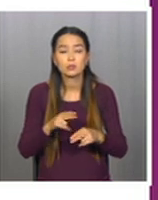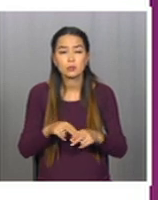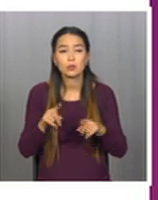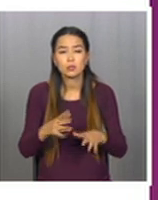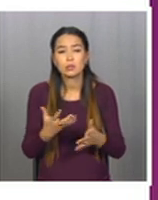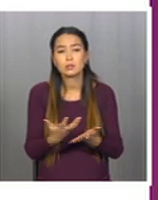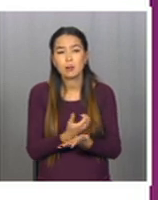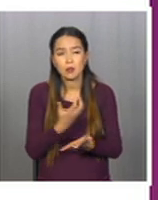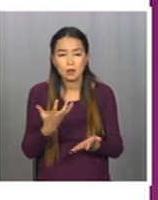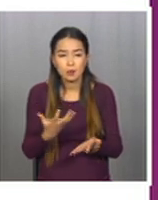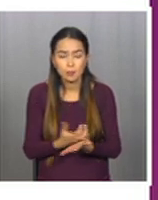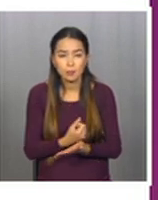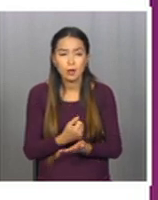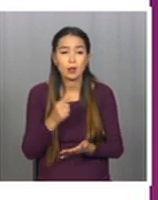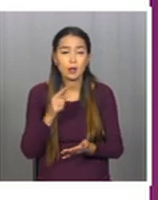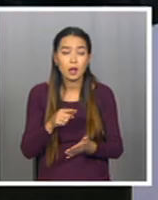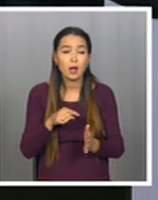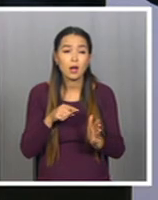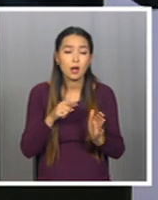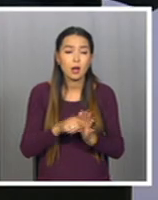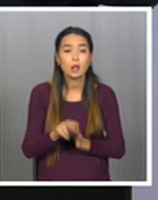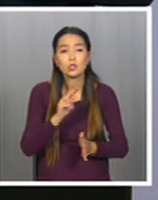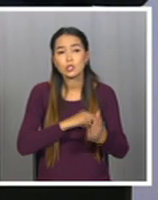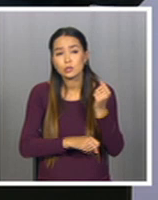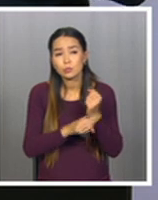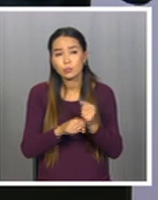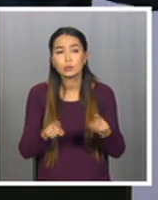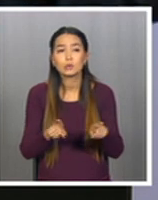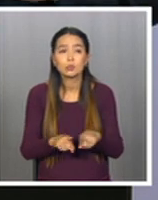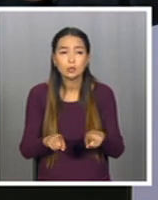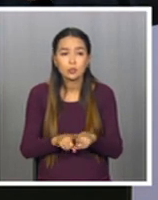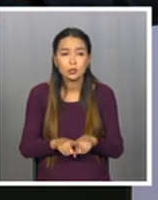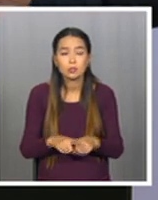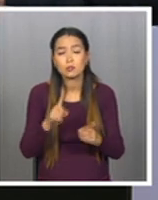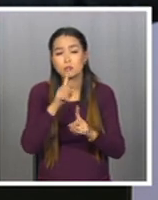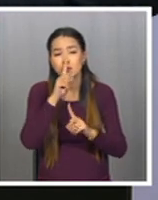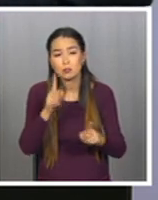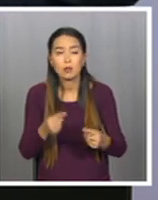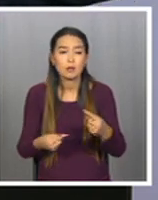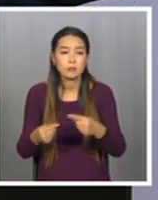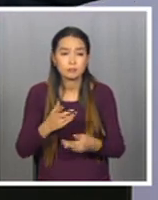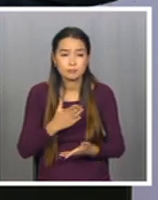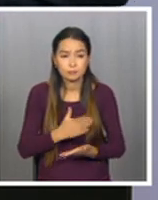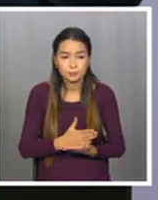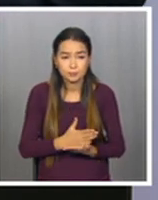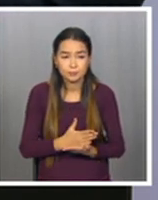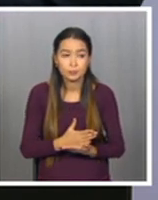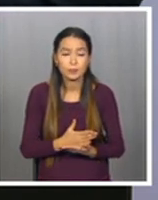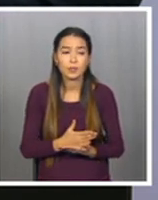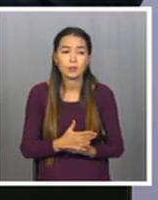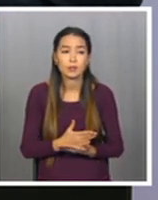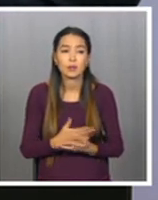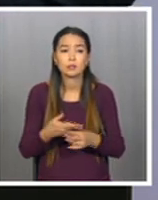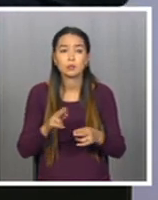бөлуге оның арасындағы жұмысшыларды да қатыстырумен ерекшеленді. Яғни кәсіп